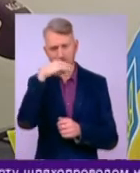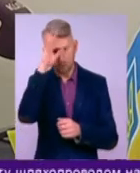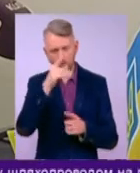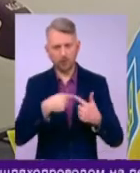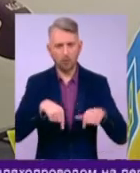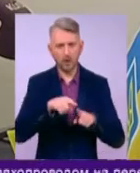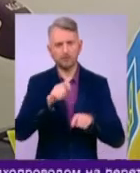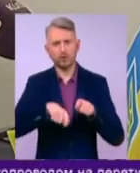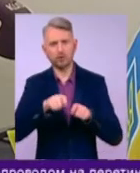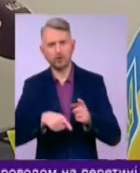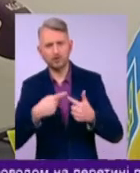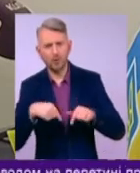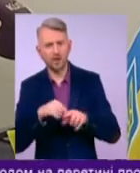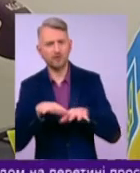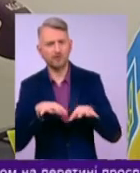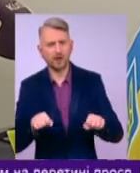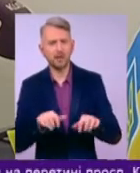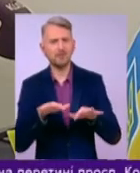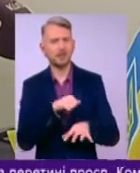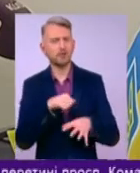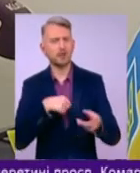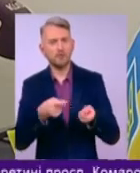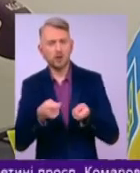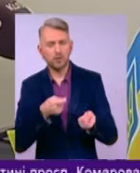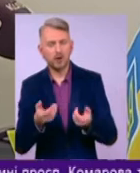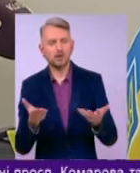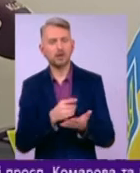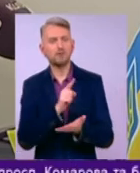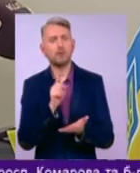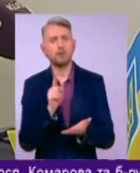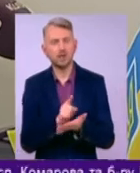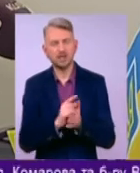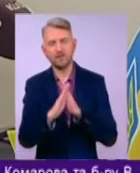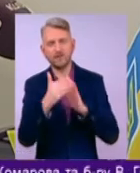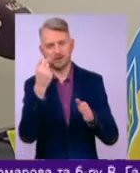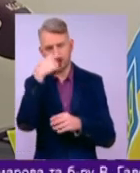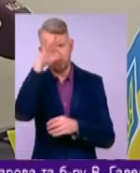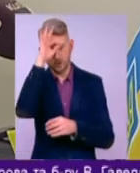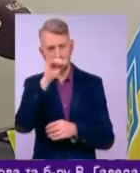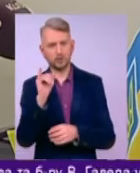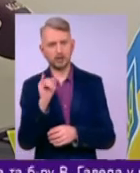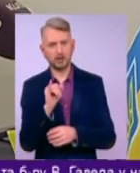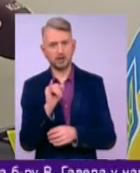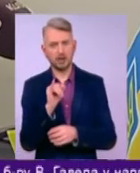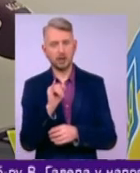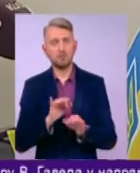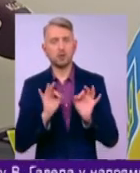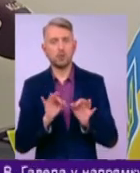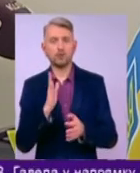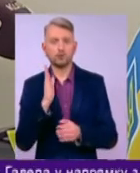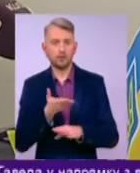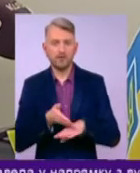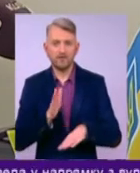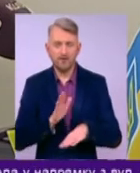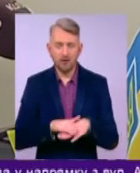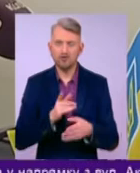до контролюючих органів влади, місцевого самоуправління, які повинні викликати поліцію і, безумовно, буде важче